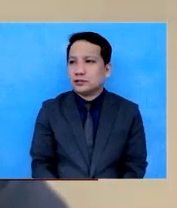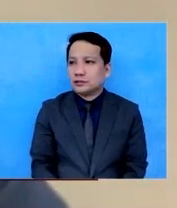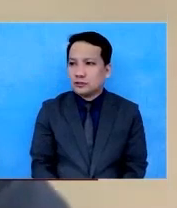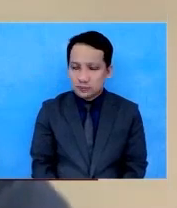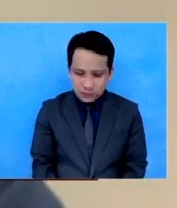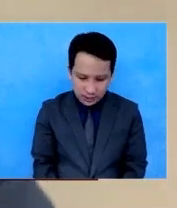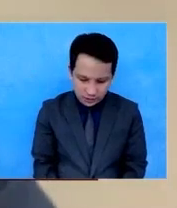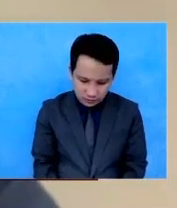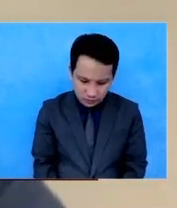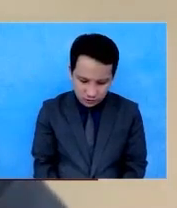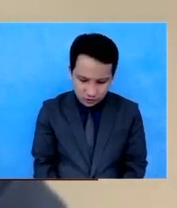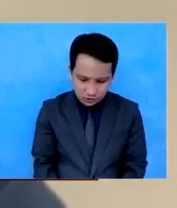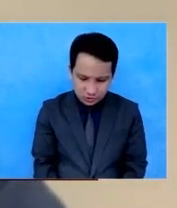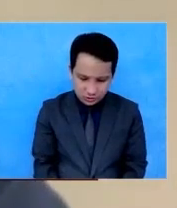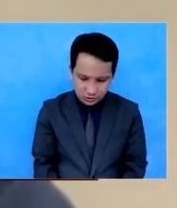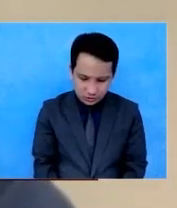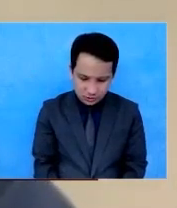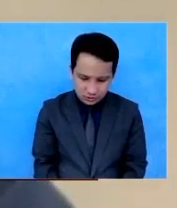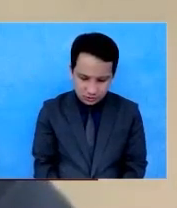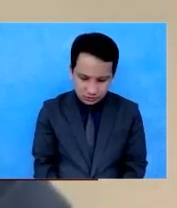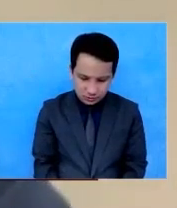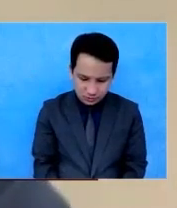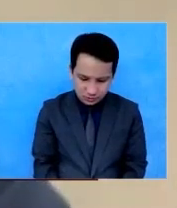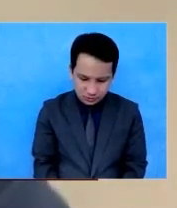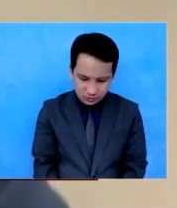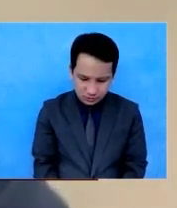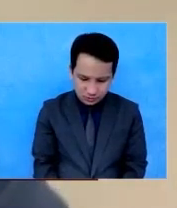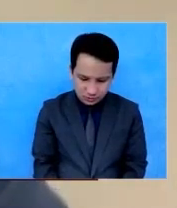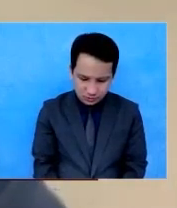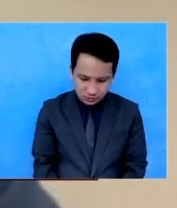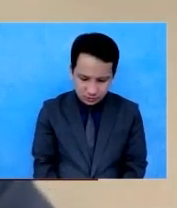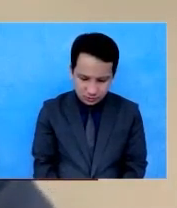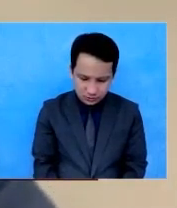no. The mere fact that they really experience